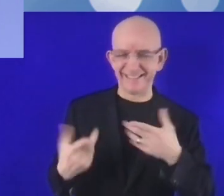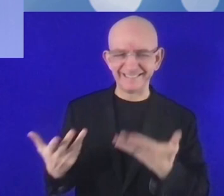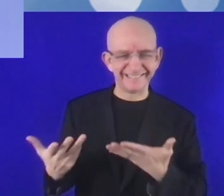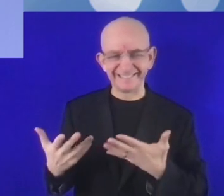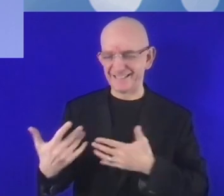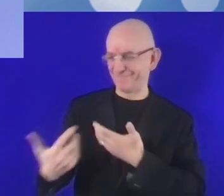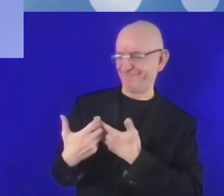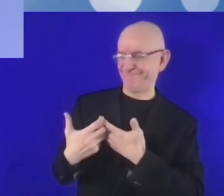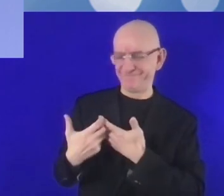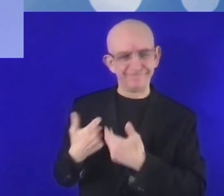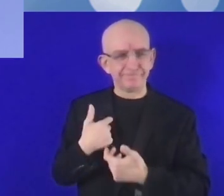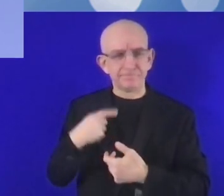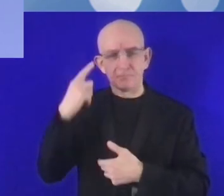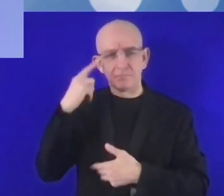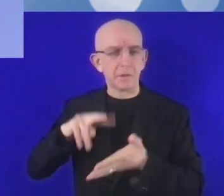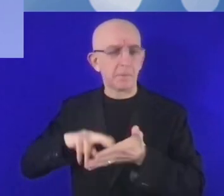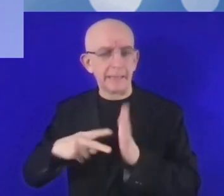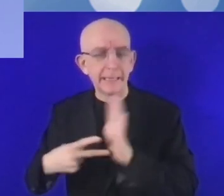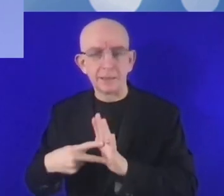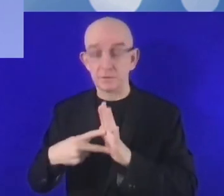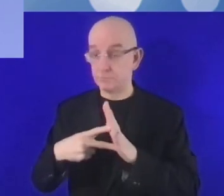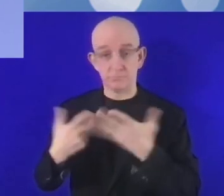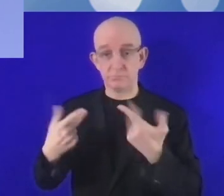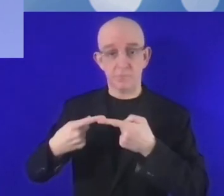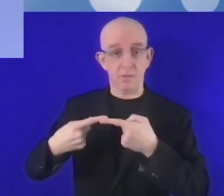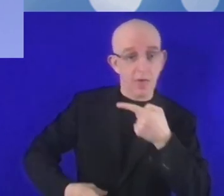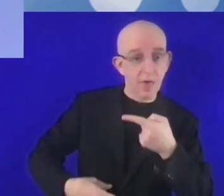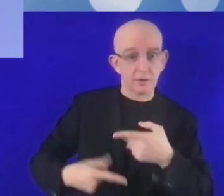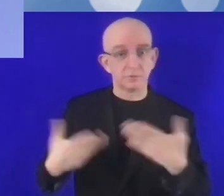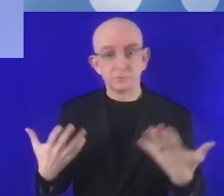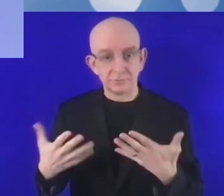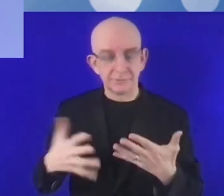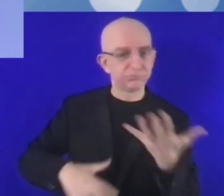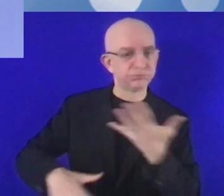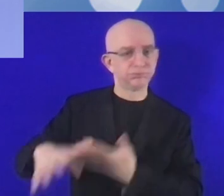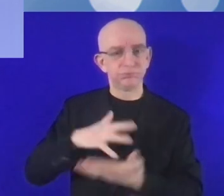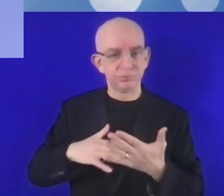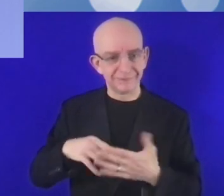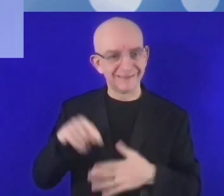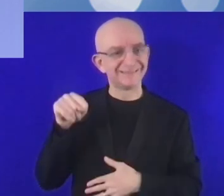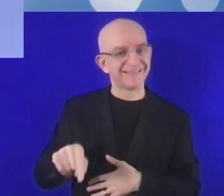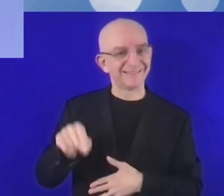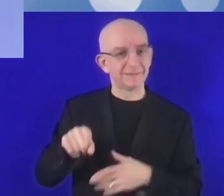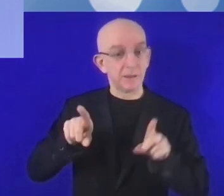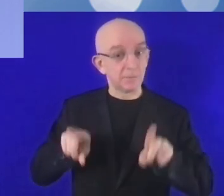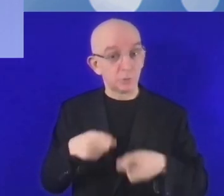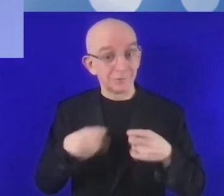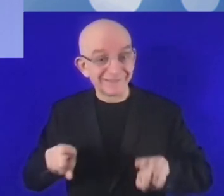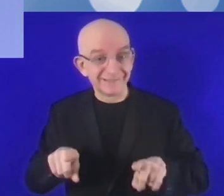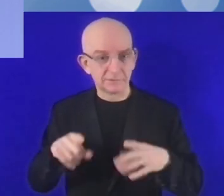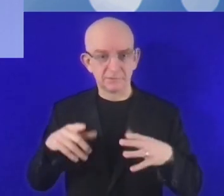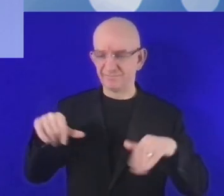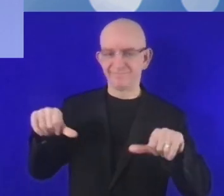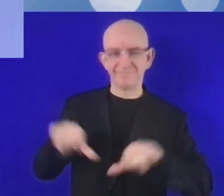要接触呢？他们有很少的信息，很少的这个阴影，就